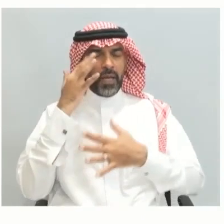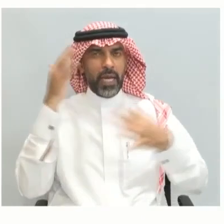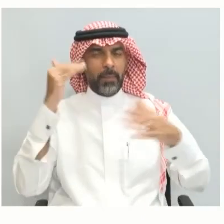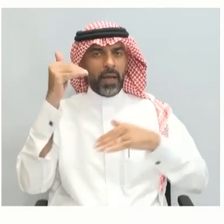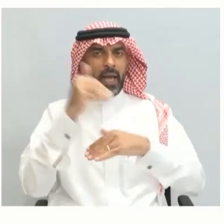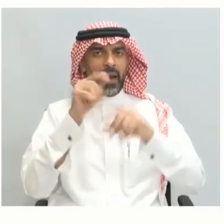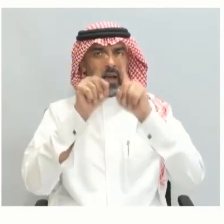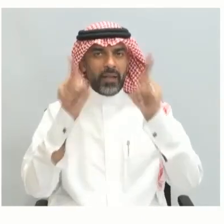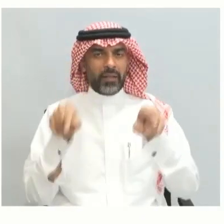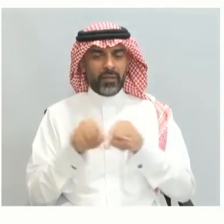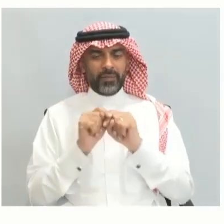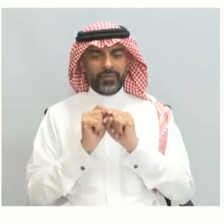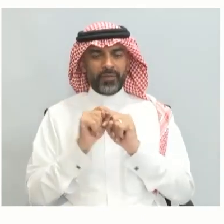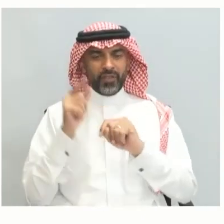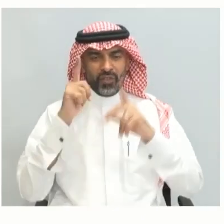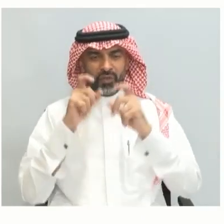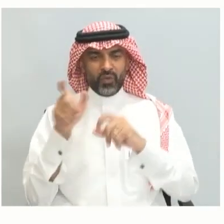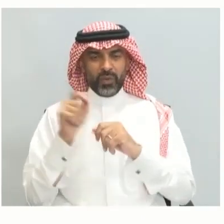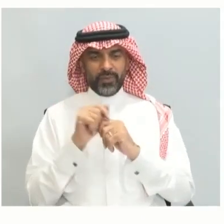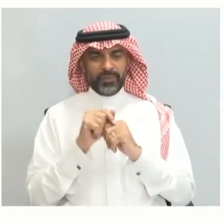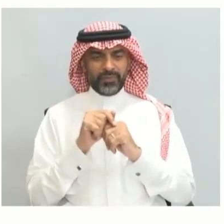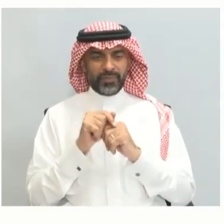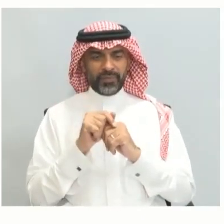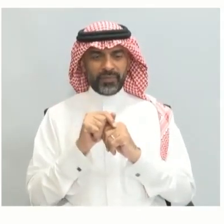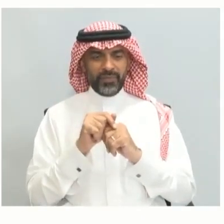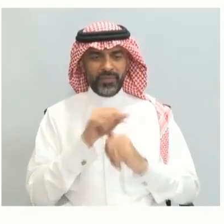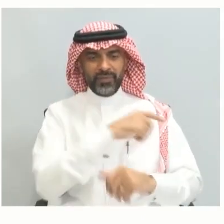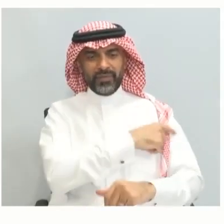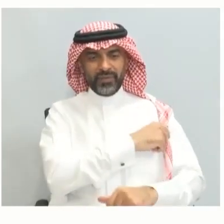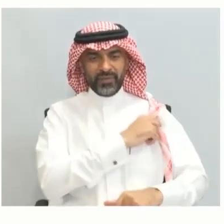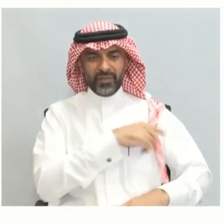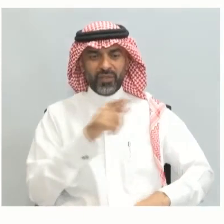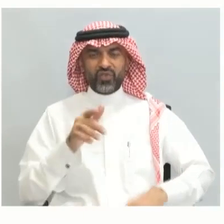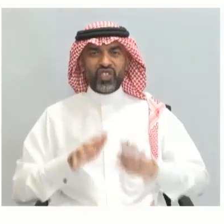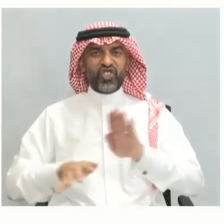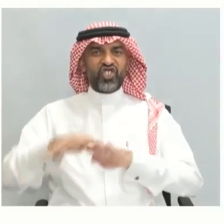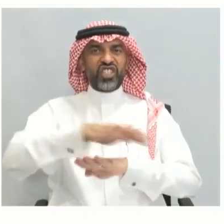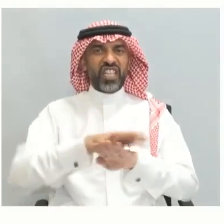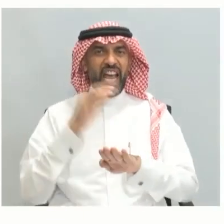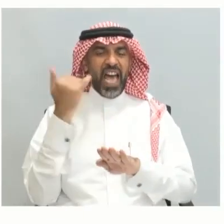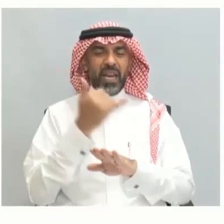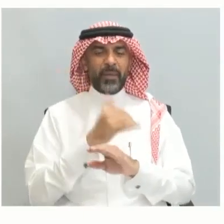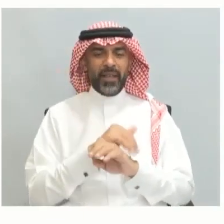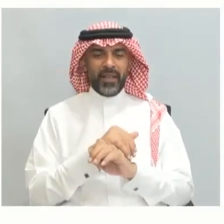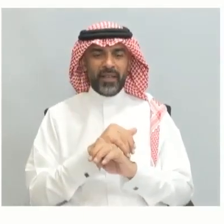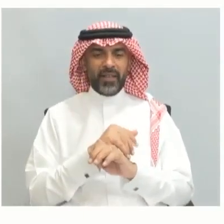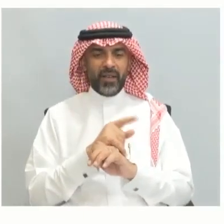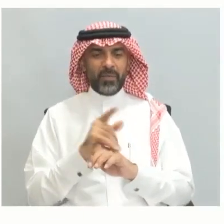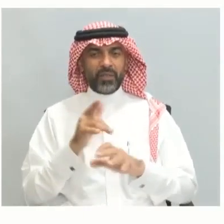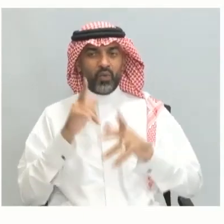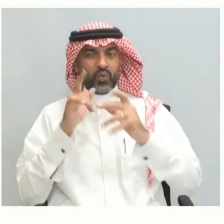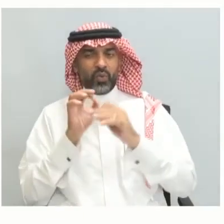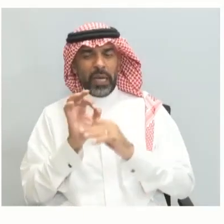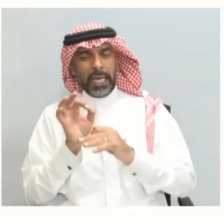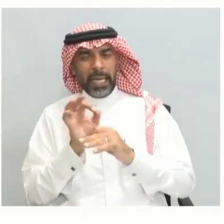نلاحظها ابنائي هذه صوره للجزيره العربيه وهي مقلوبه ولكن هي صوره قريبه